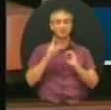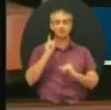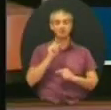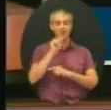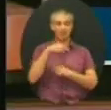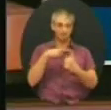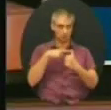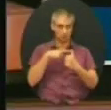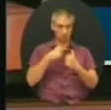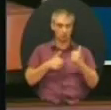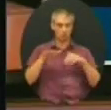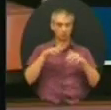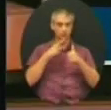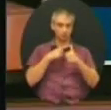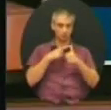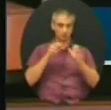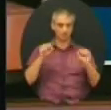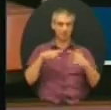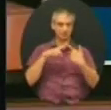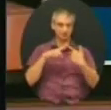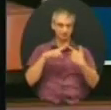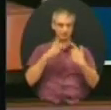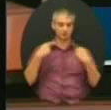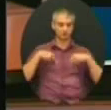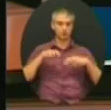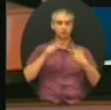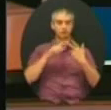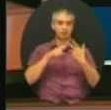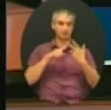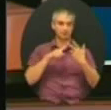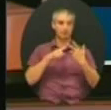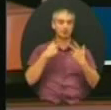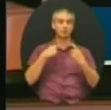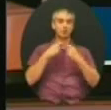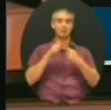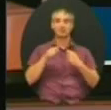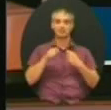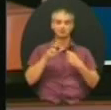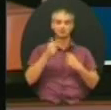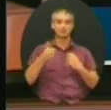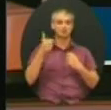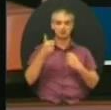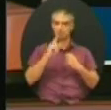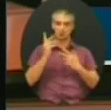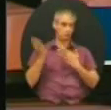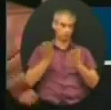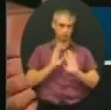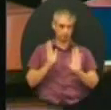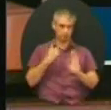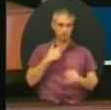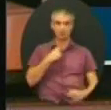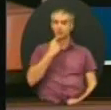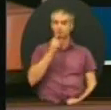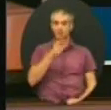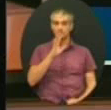להיות שם זה ראש הממשלה, נשיא ויושב ראש הכנסת. אנחנו חברי הכנסת והשרים לא מוזמנים. אני רוצה לומר